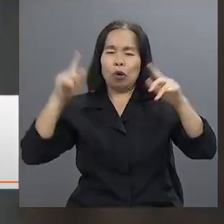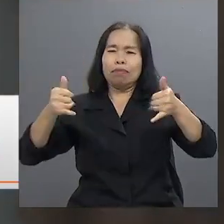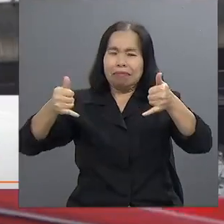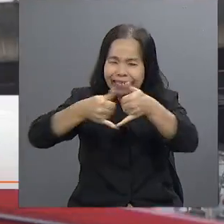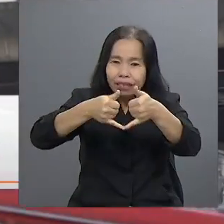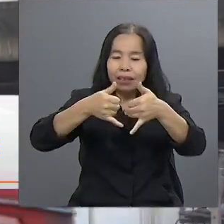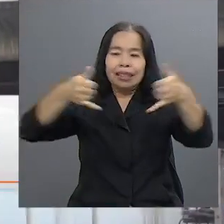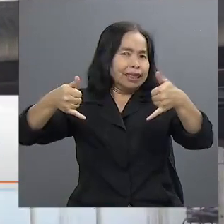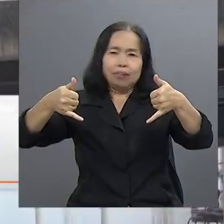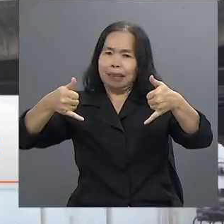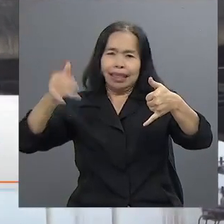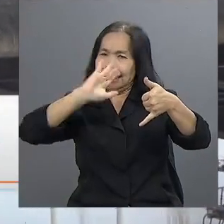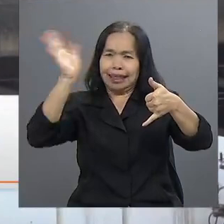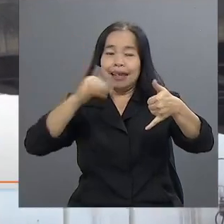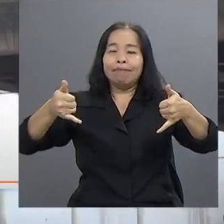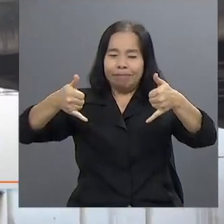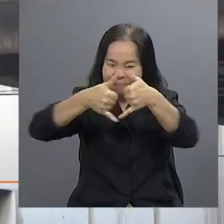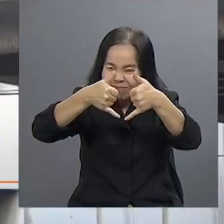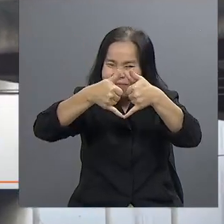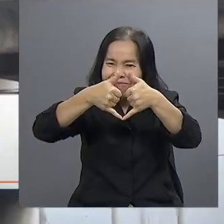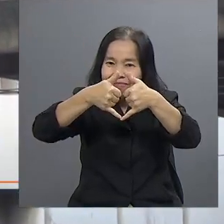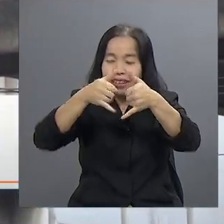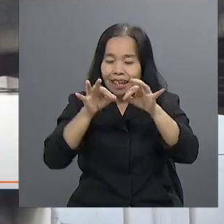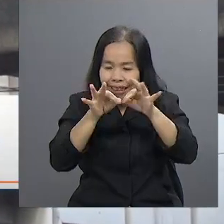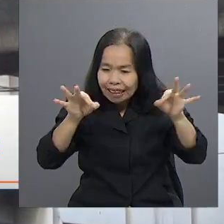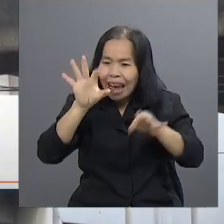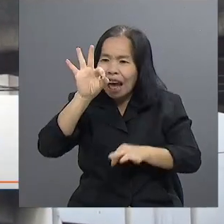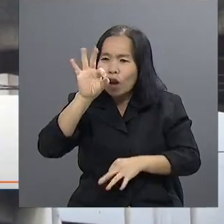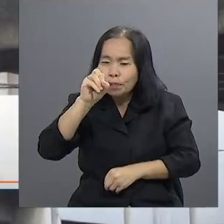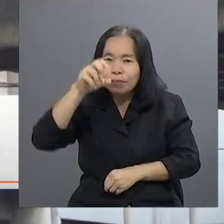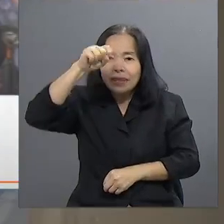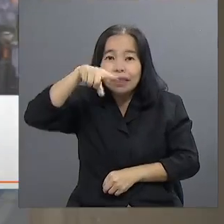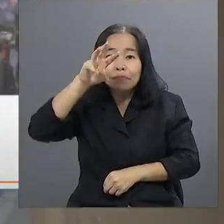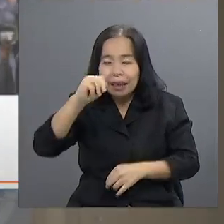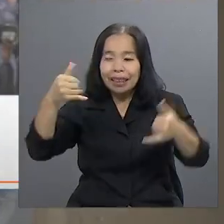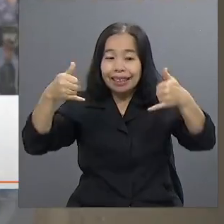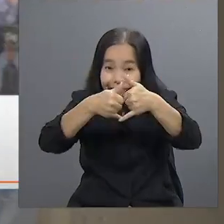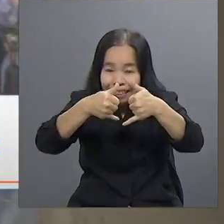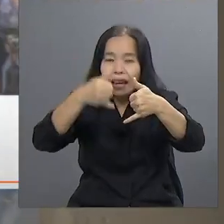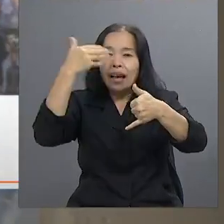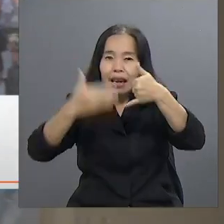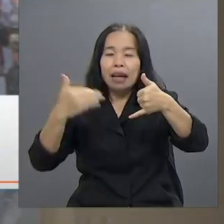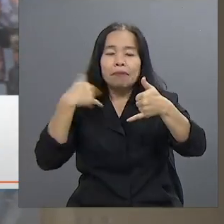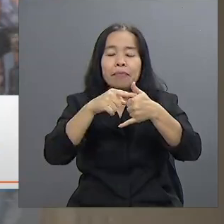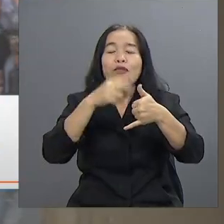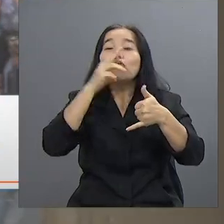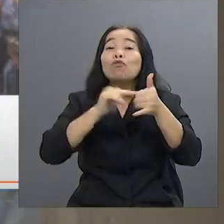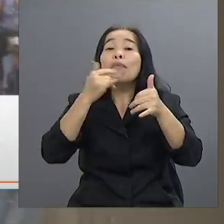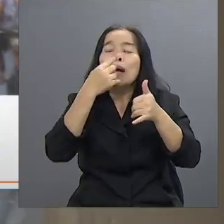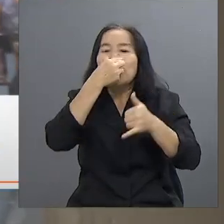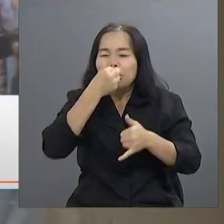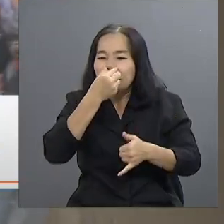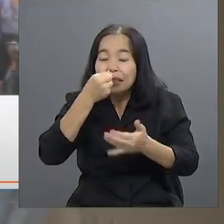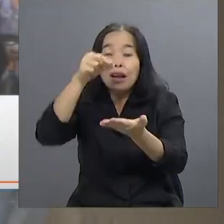หรือจามในระยะใกล้กว่า90เซนติเมตรและต้องมีการสัมผัสกับสารคัดหลั่งนะครับเช่นน้ำมูกน้ำลายเสมหะซึ่